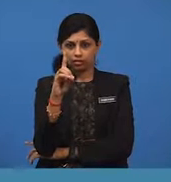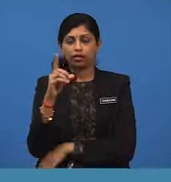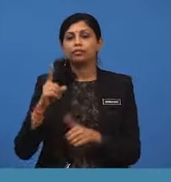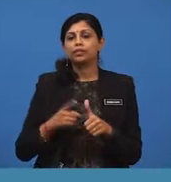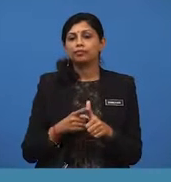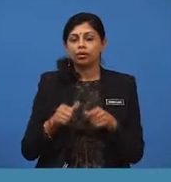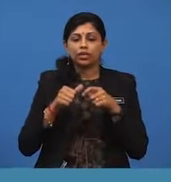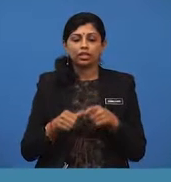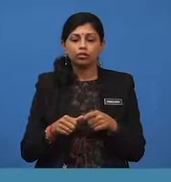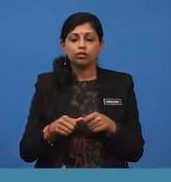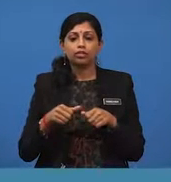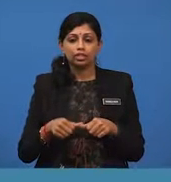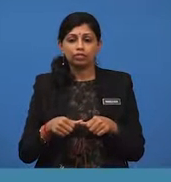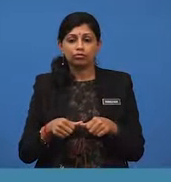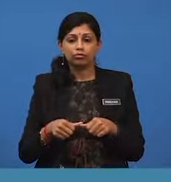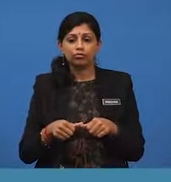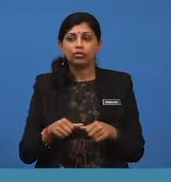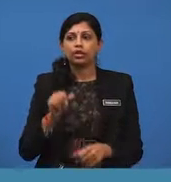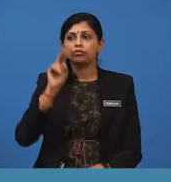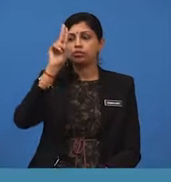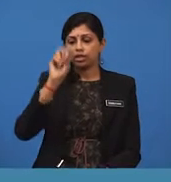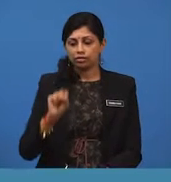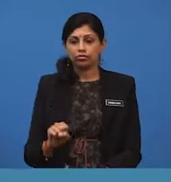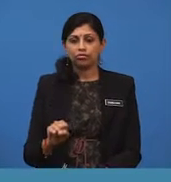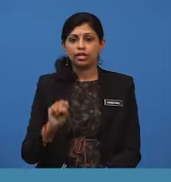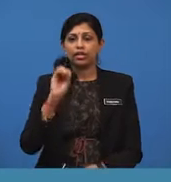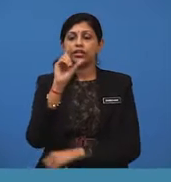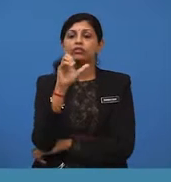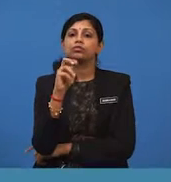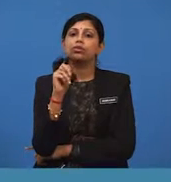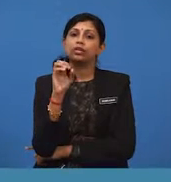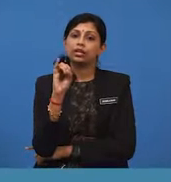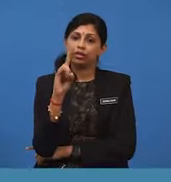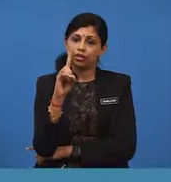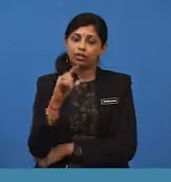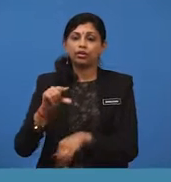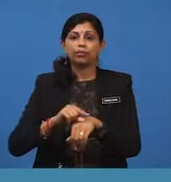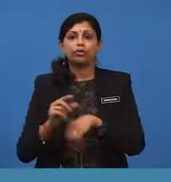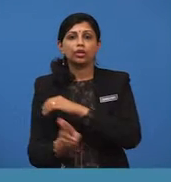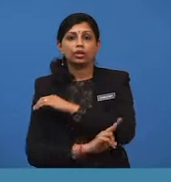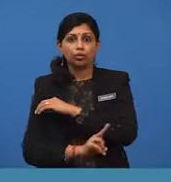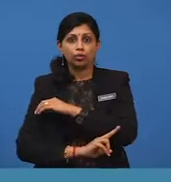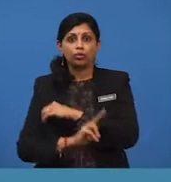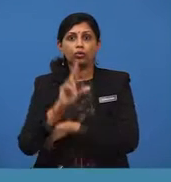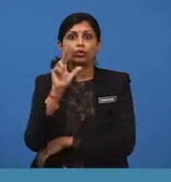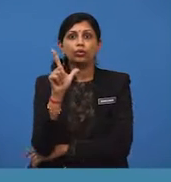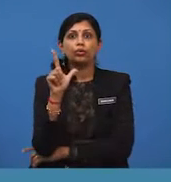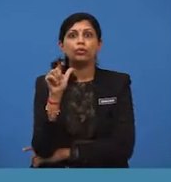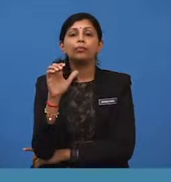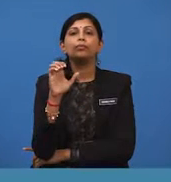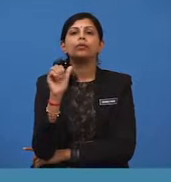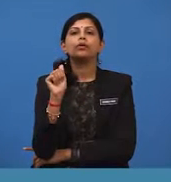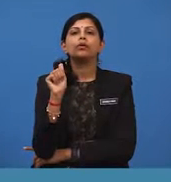Lenz. Dan langkah kedua, tentukan arah arus dengan menggunakan petua